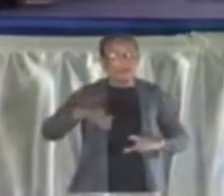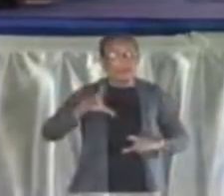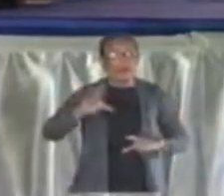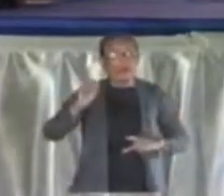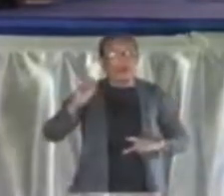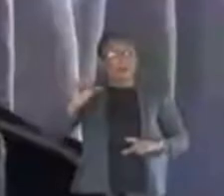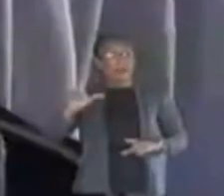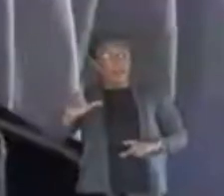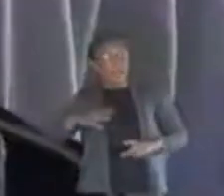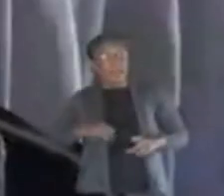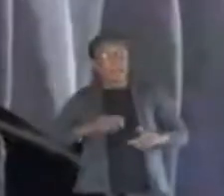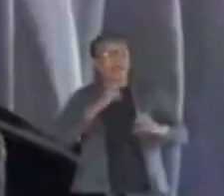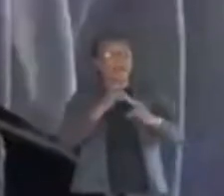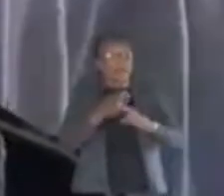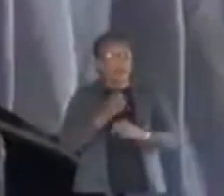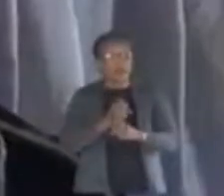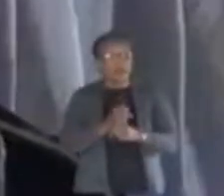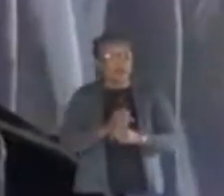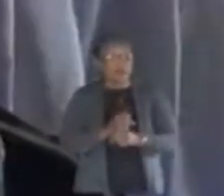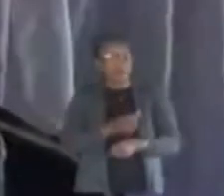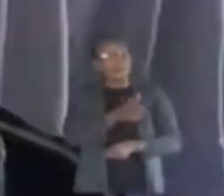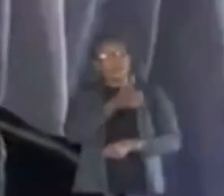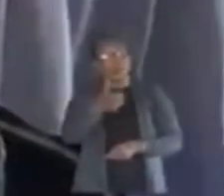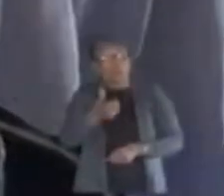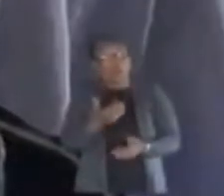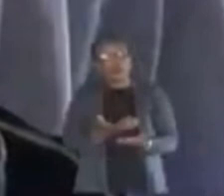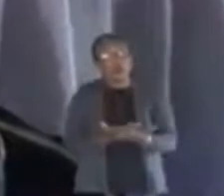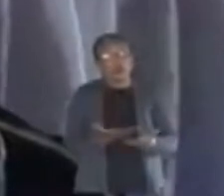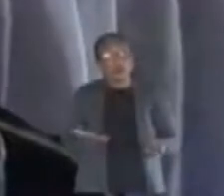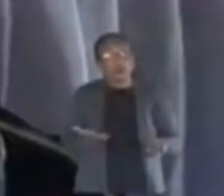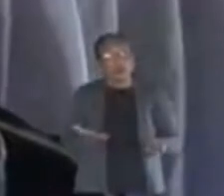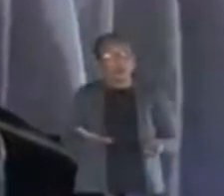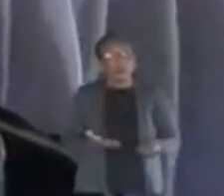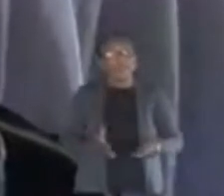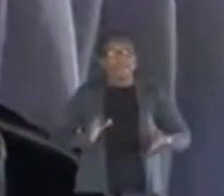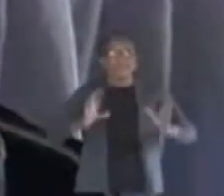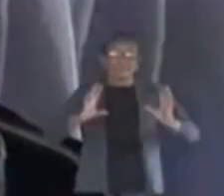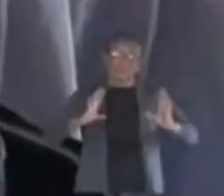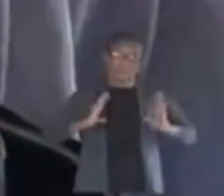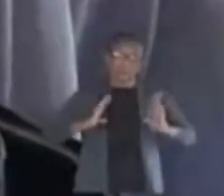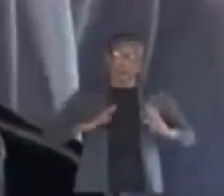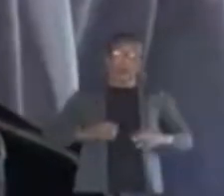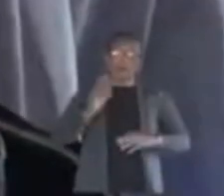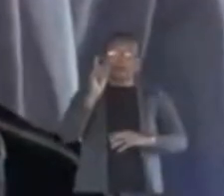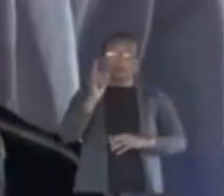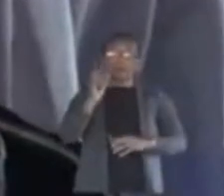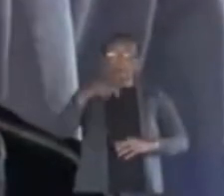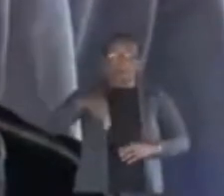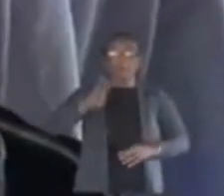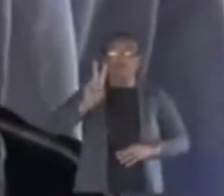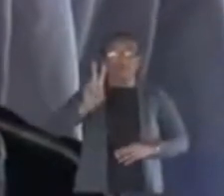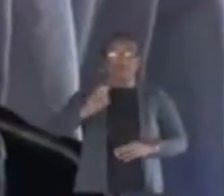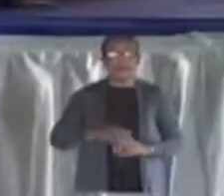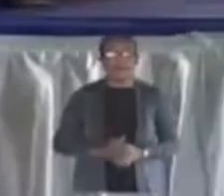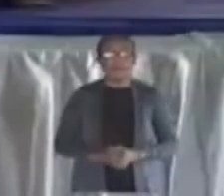hebben bestudeerd in de regering, stop. En daar is het goedgekeurd. Directeur DNV.